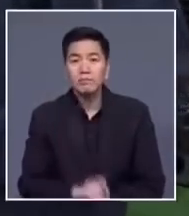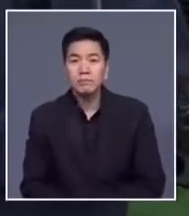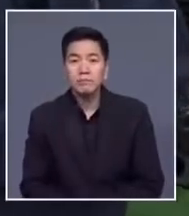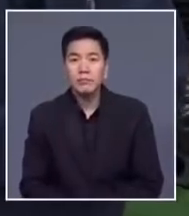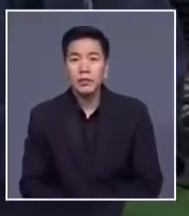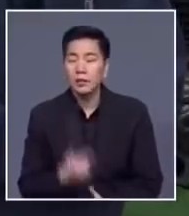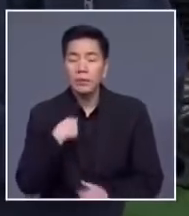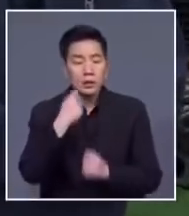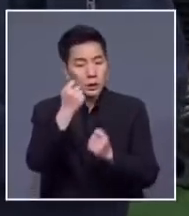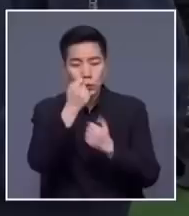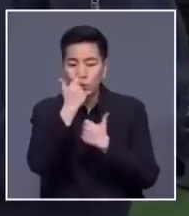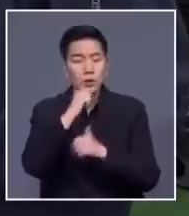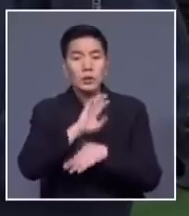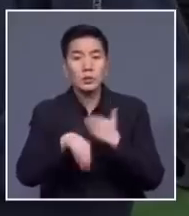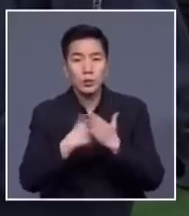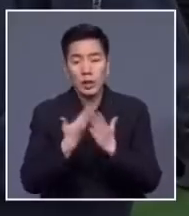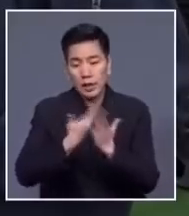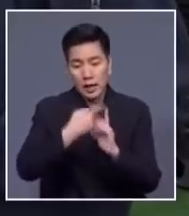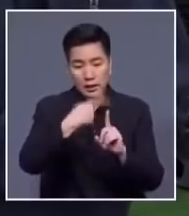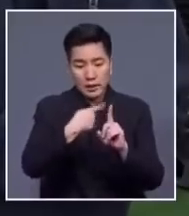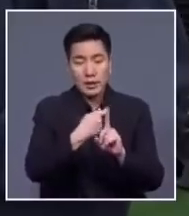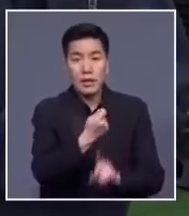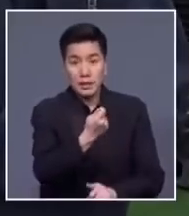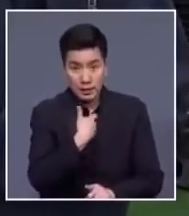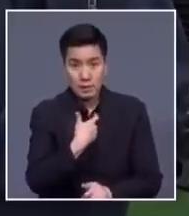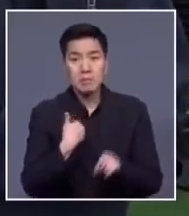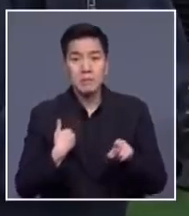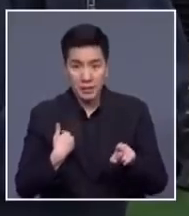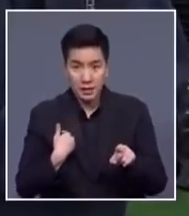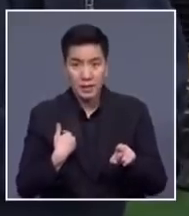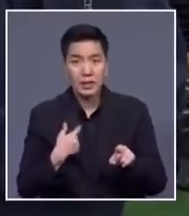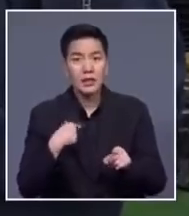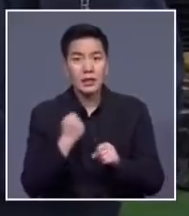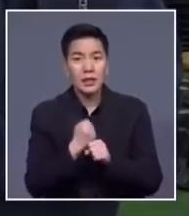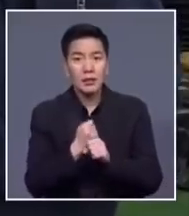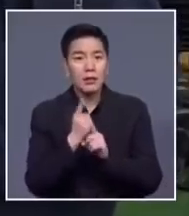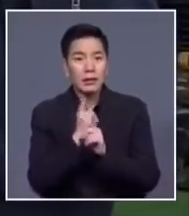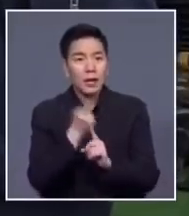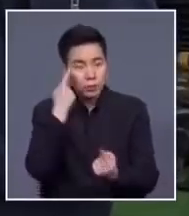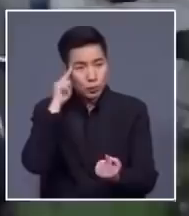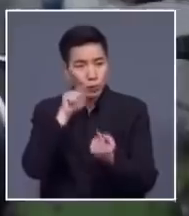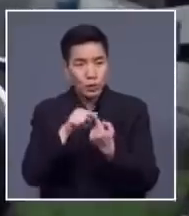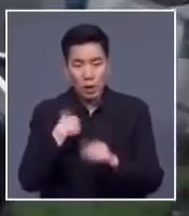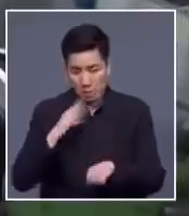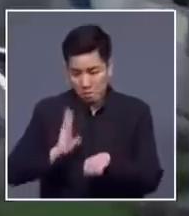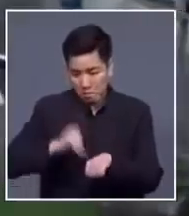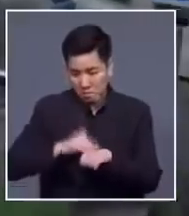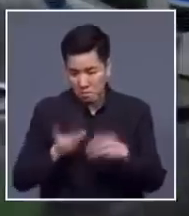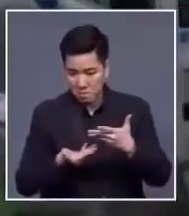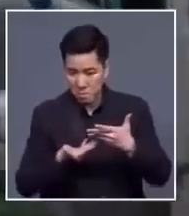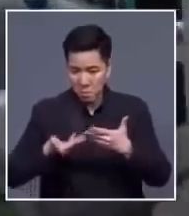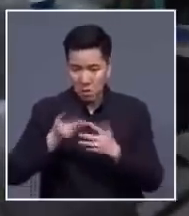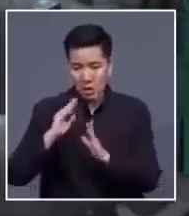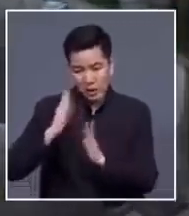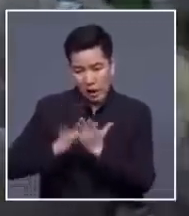ที่เรามีสวัสดิการทุกอย่างครับ1เงินเดือนแล้วก็สามารถตามความสามารถของเราเก่งขึ้นเราเงินเดือนเราก็เ